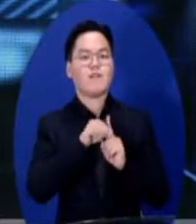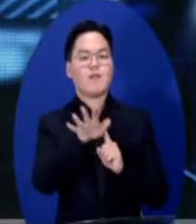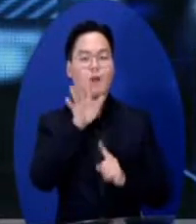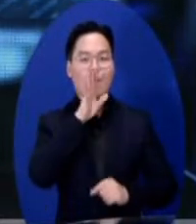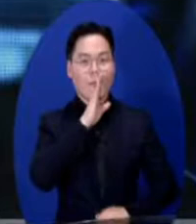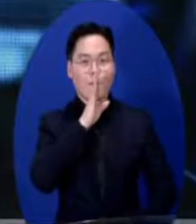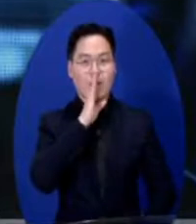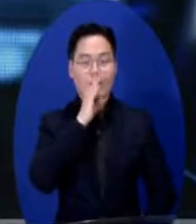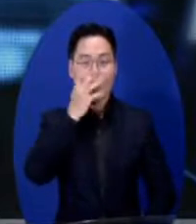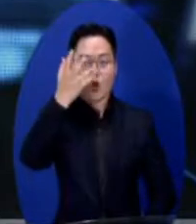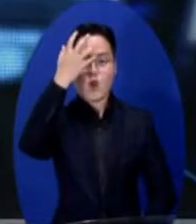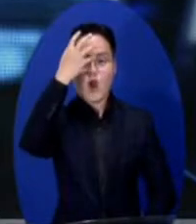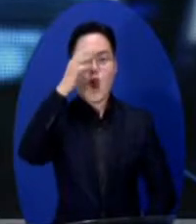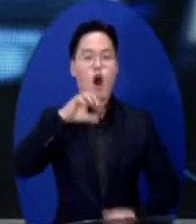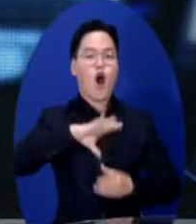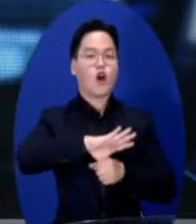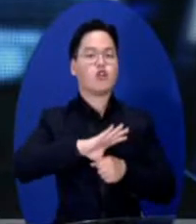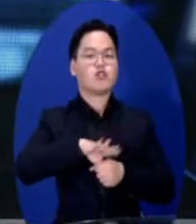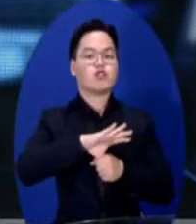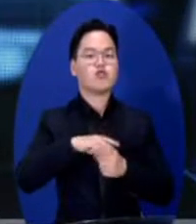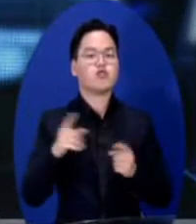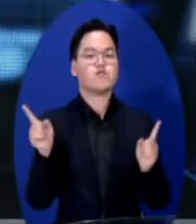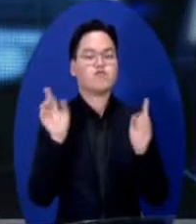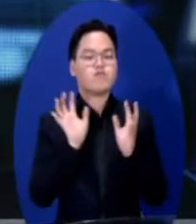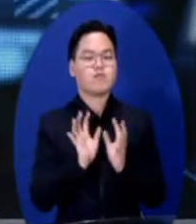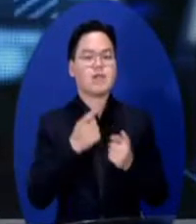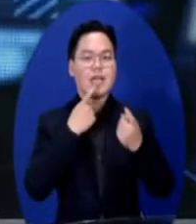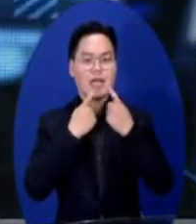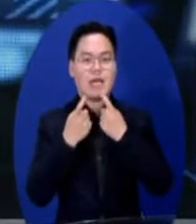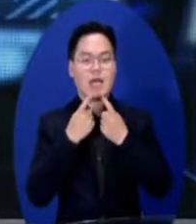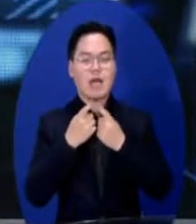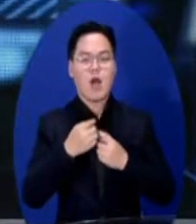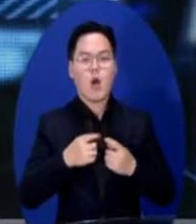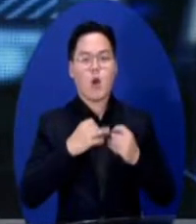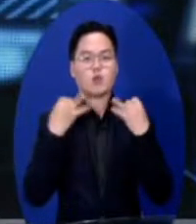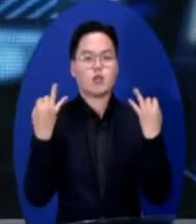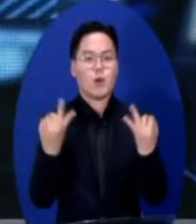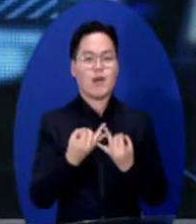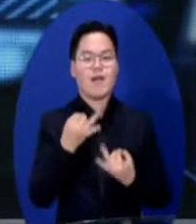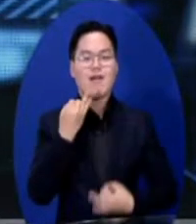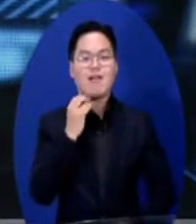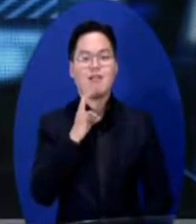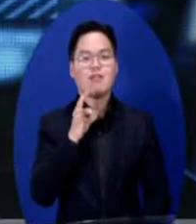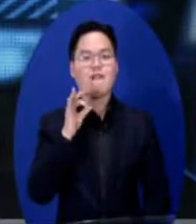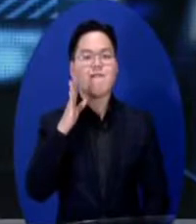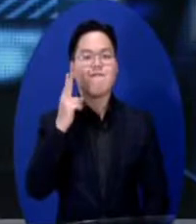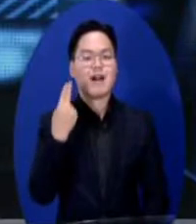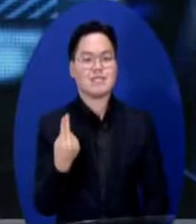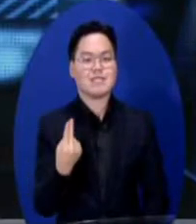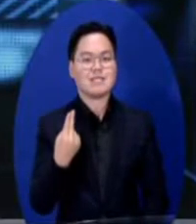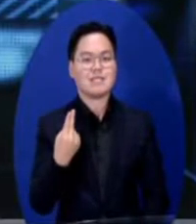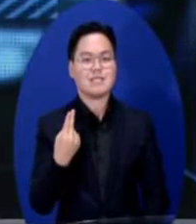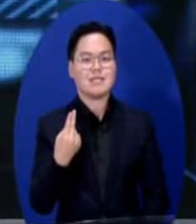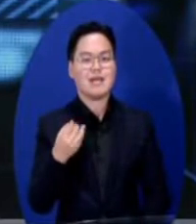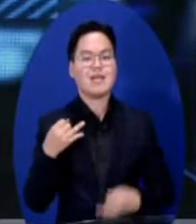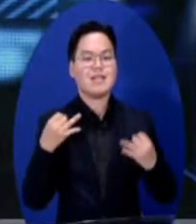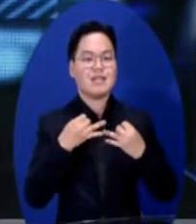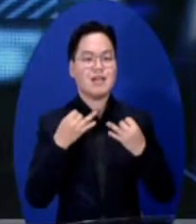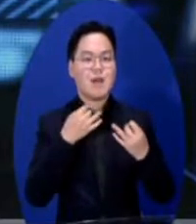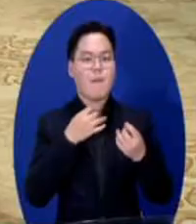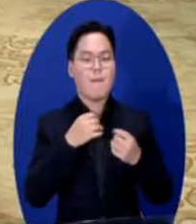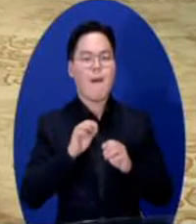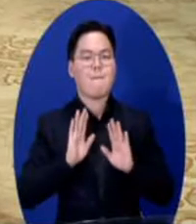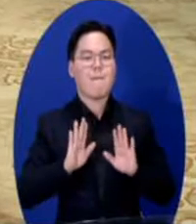цахим шилжилтийн асуудлаар төрийн ордонд холбогдох талуудын уулзалт ярилцлага боллоо. Уулзалтыг Улсын хурлын инновац цахим бодлогын байнгын хороо зохион байгуулсан